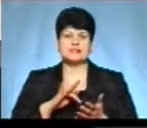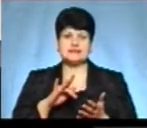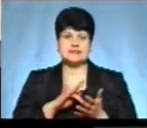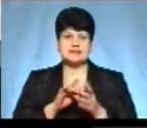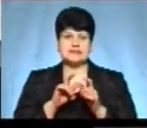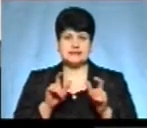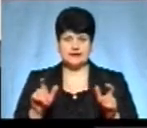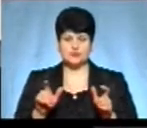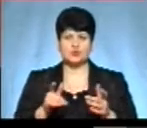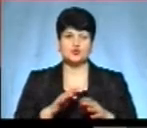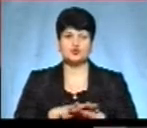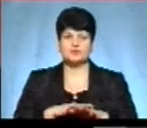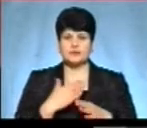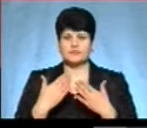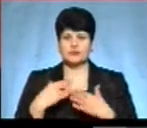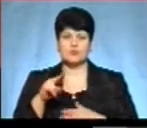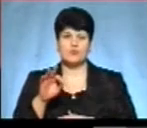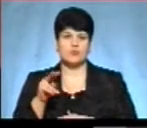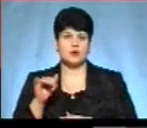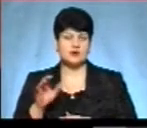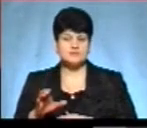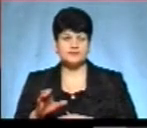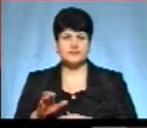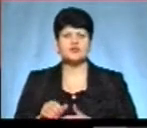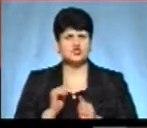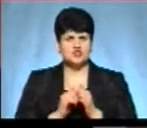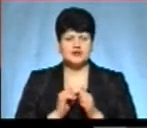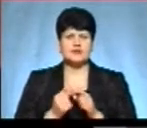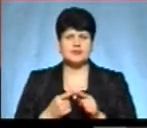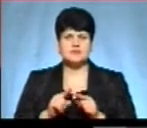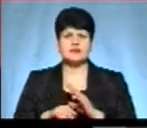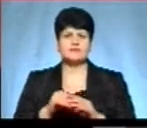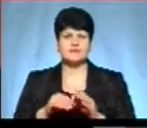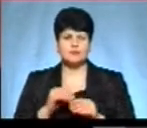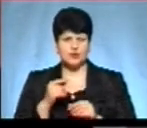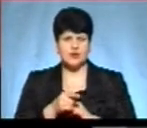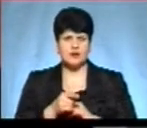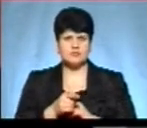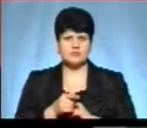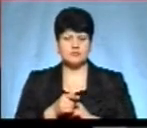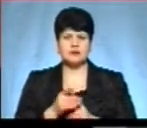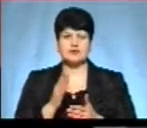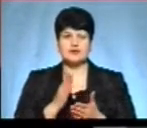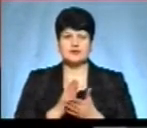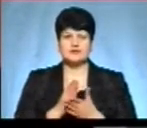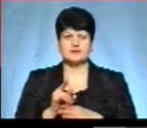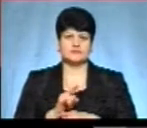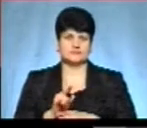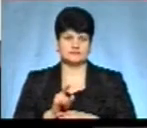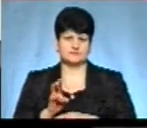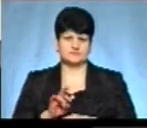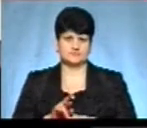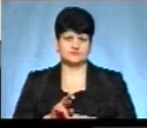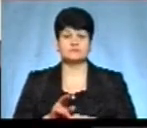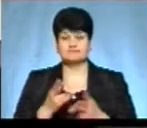«Поліс». Вітаю вас. Доброго дня. Отже, розкажіть, чи часто на цих виборах, виборчих перегонах послуговуються маніпуляцією?